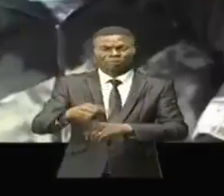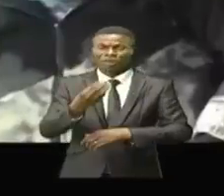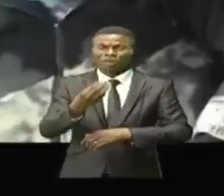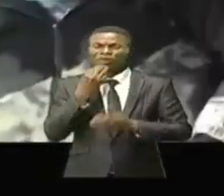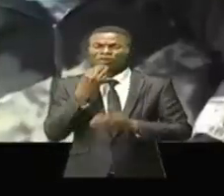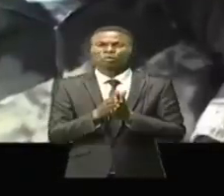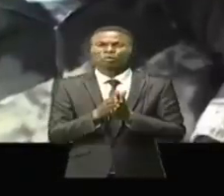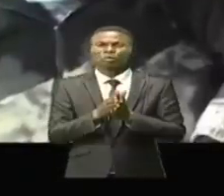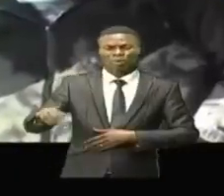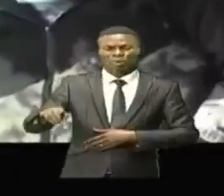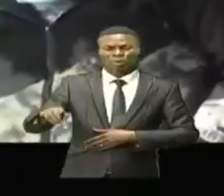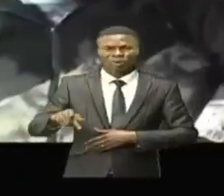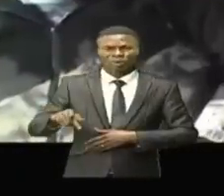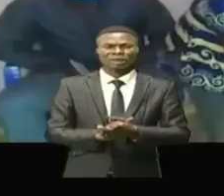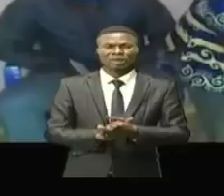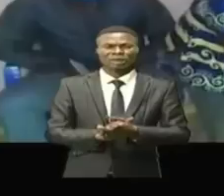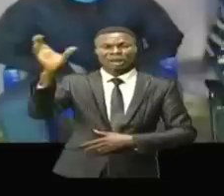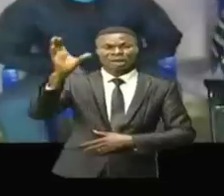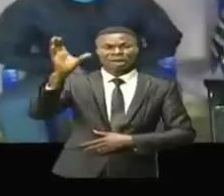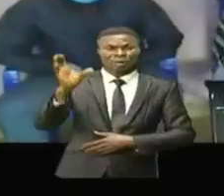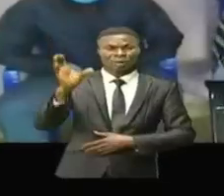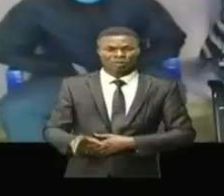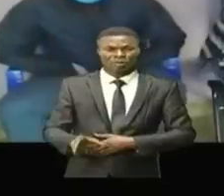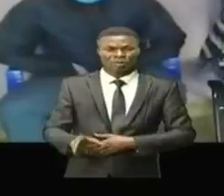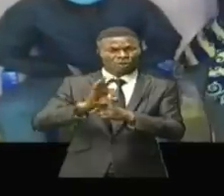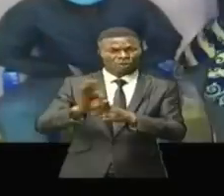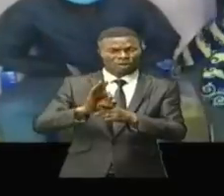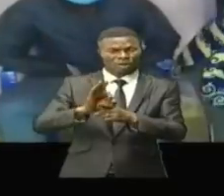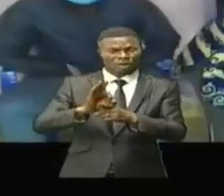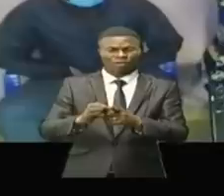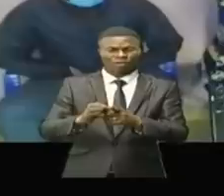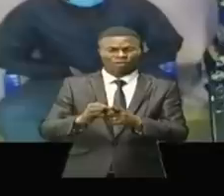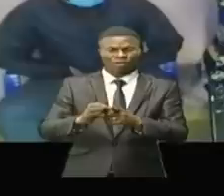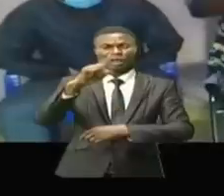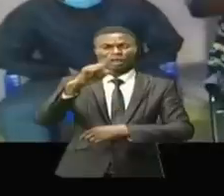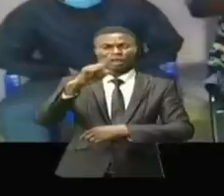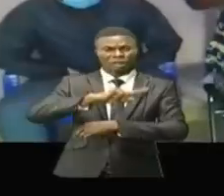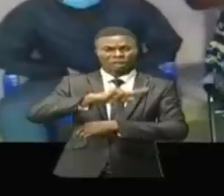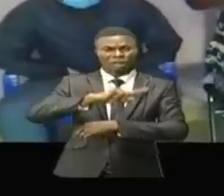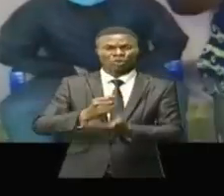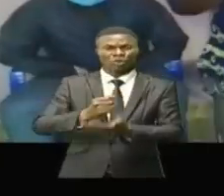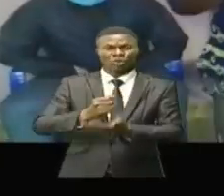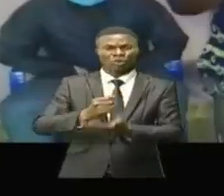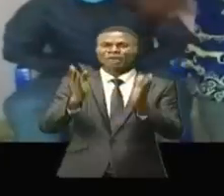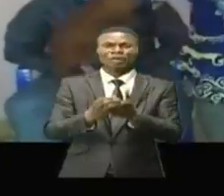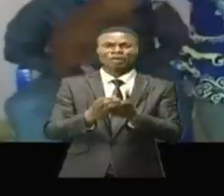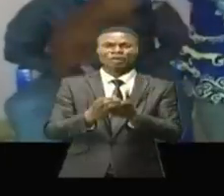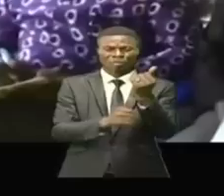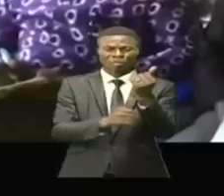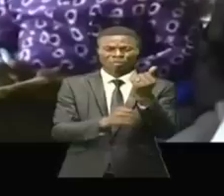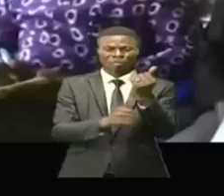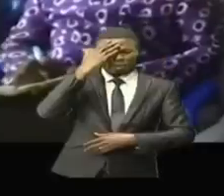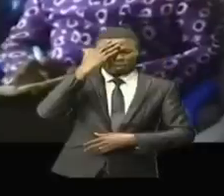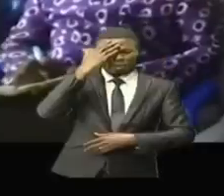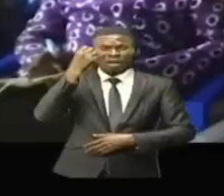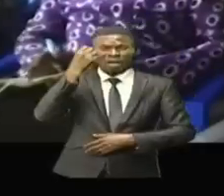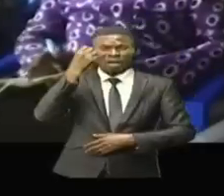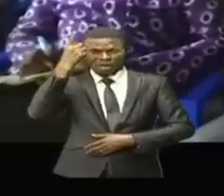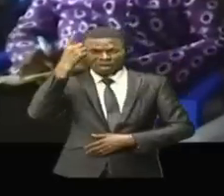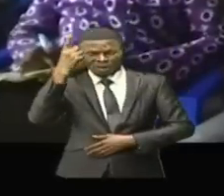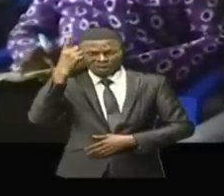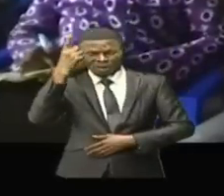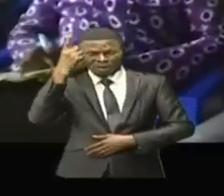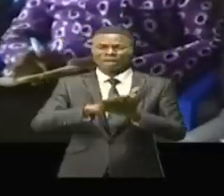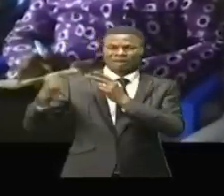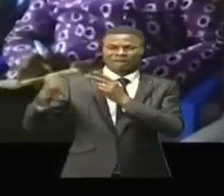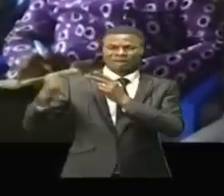de la territoriale du Congo central, cette session de formation de 48 heures a permis à ses récipiendaires de connaître, de comprendre et de s'approprier les